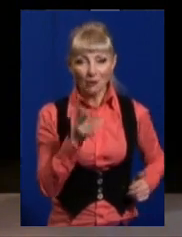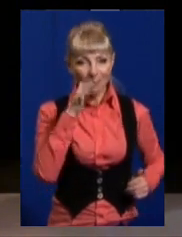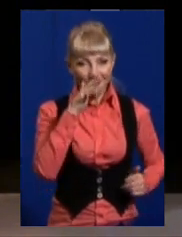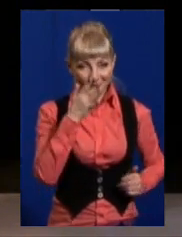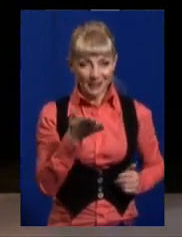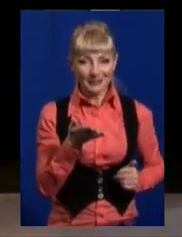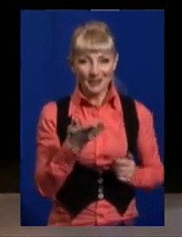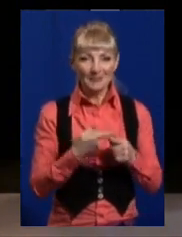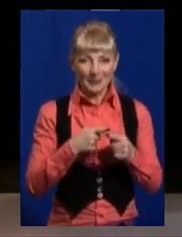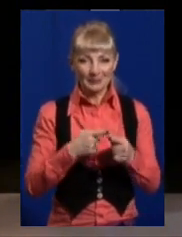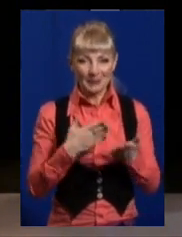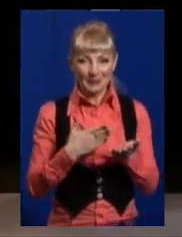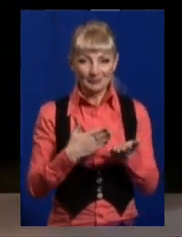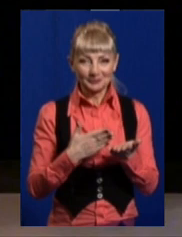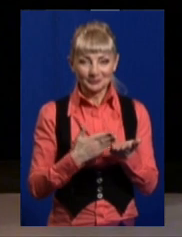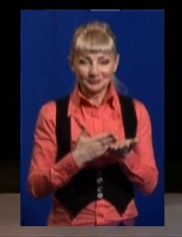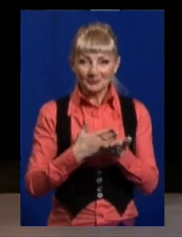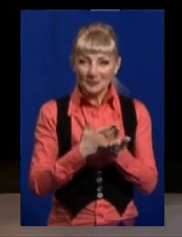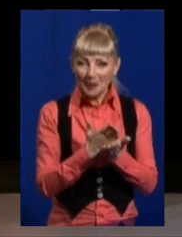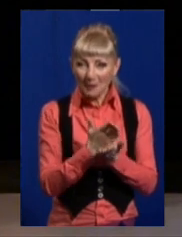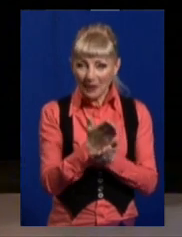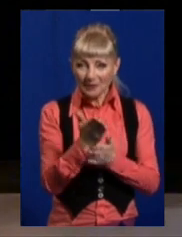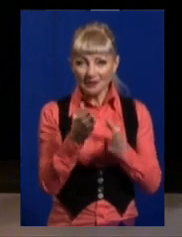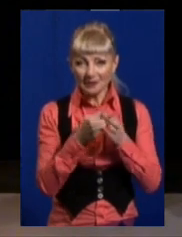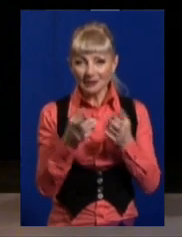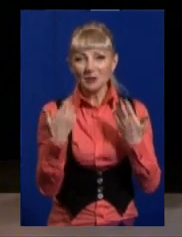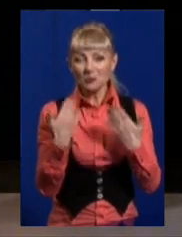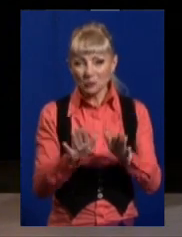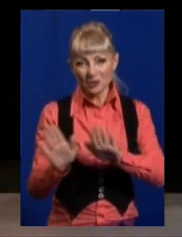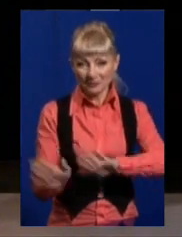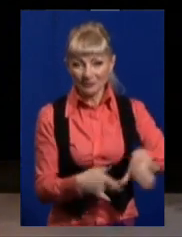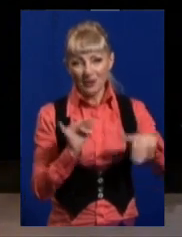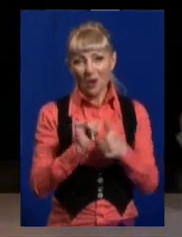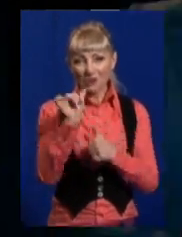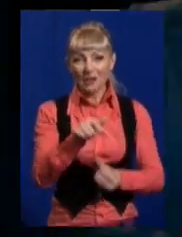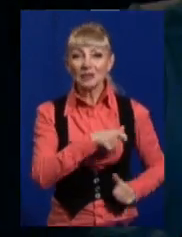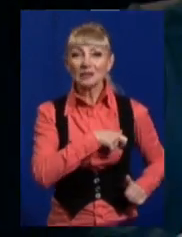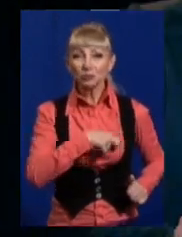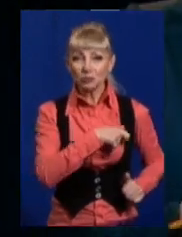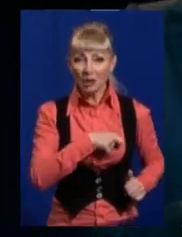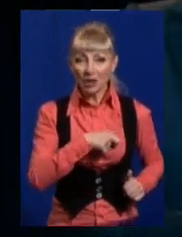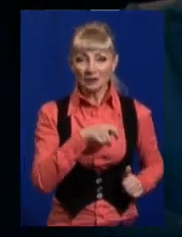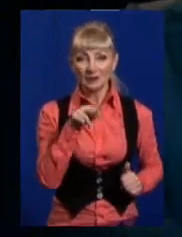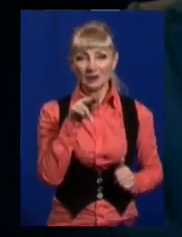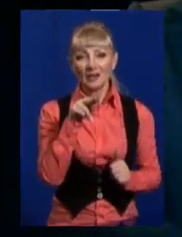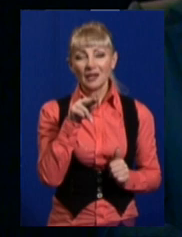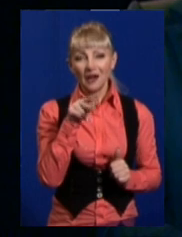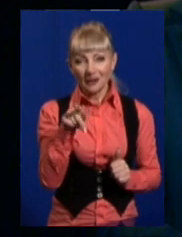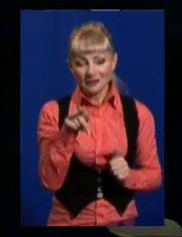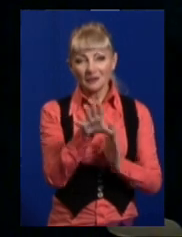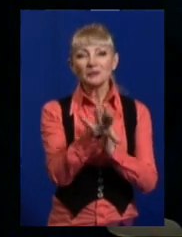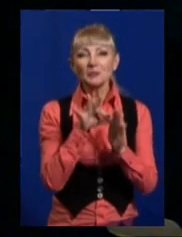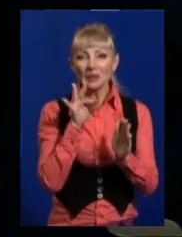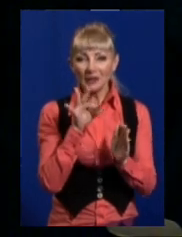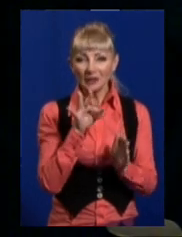партійні дивіденди, вони вже відпрацювали своє, і окремі депутати або навіть цілі осередки, вони